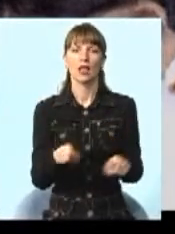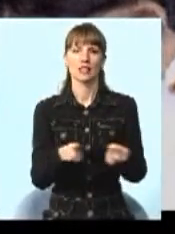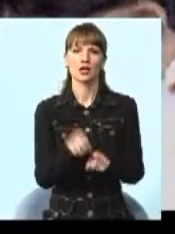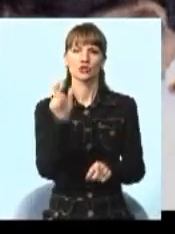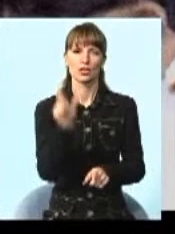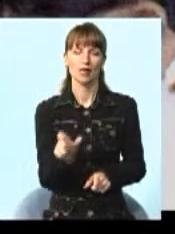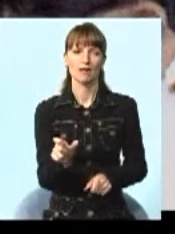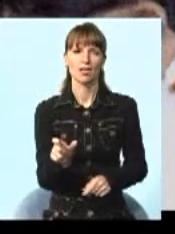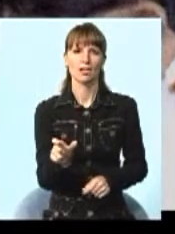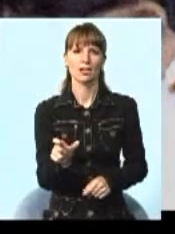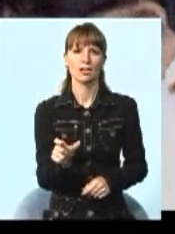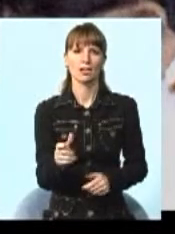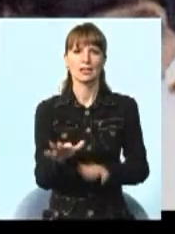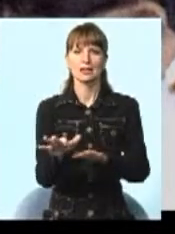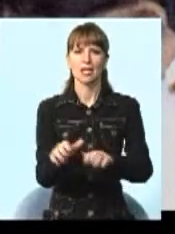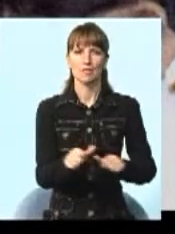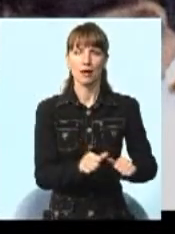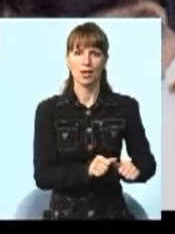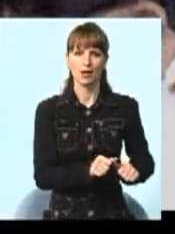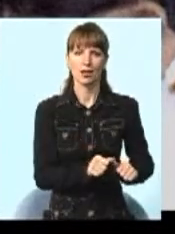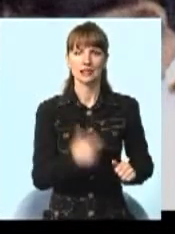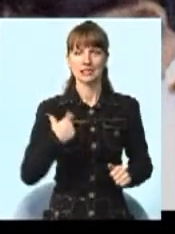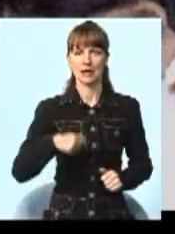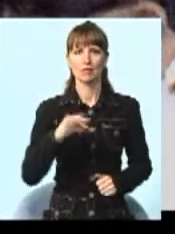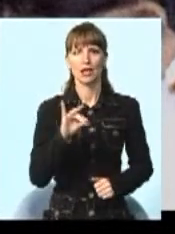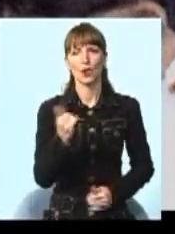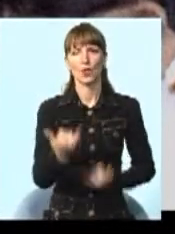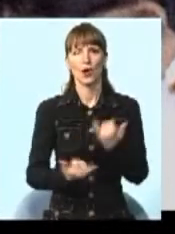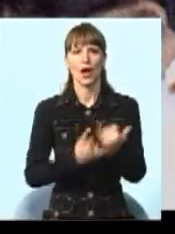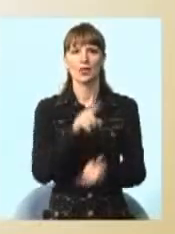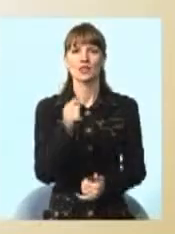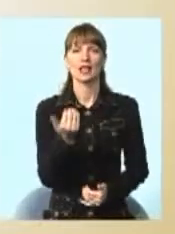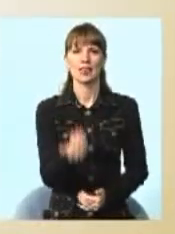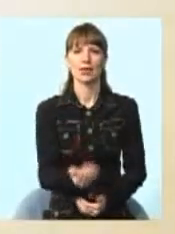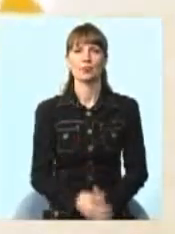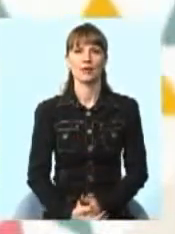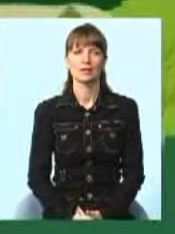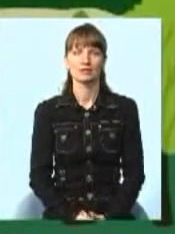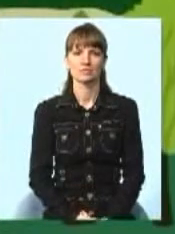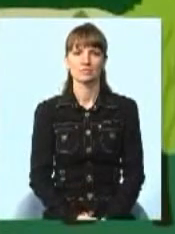их забирает себе и ухаживает за ними.